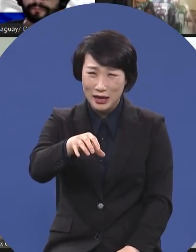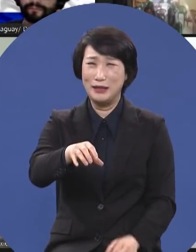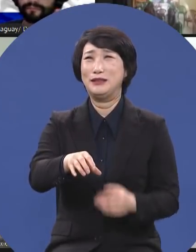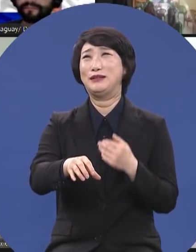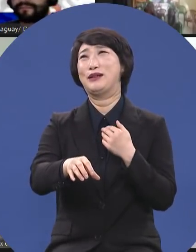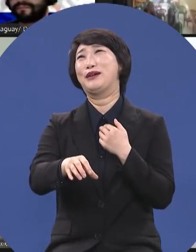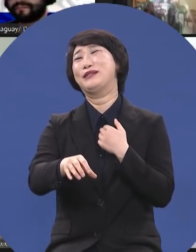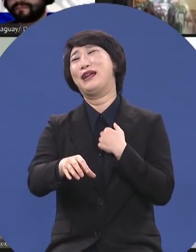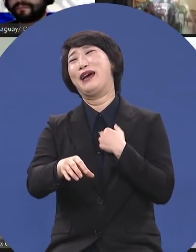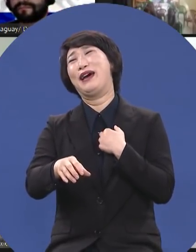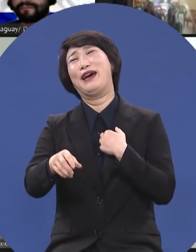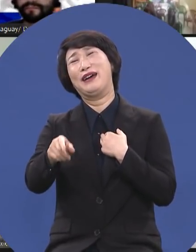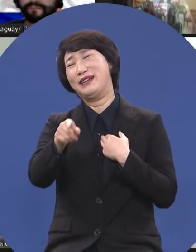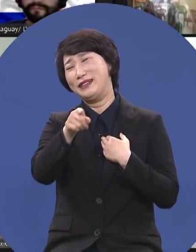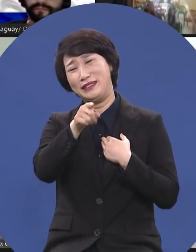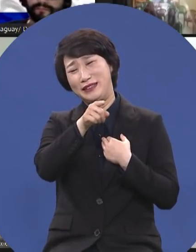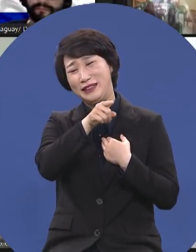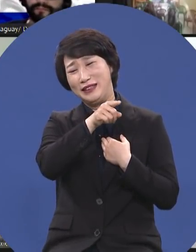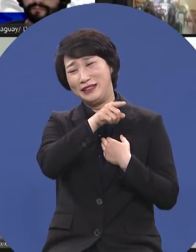세상에서